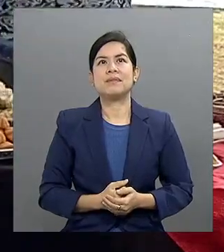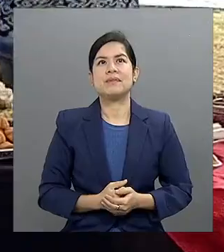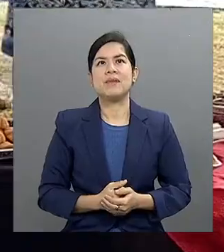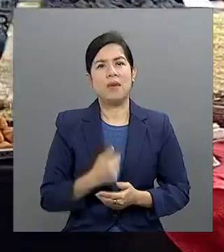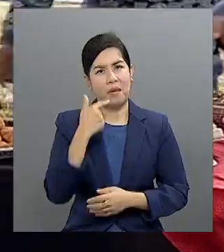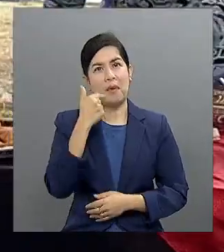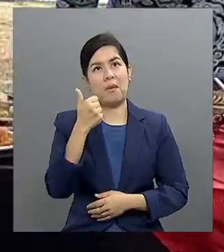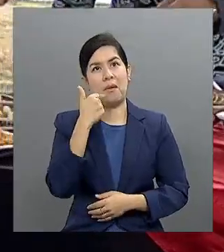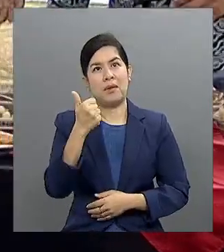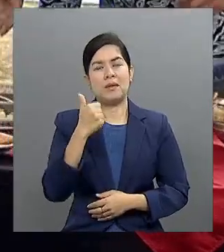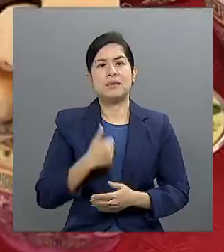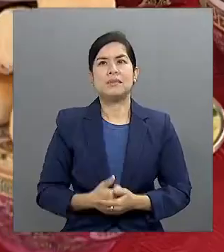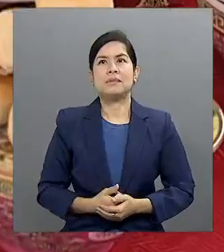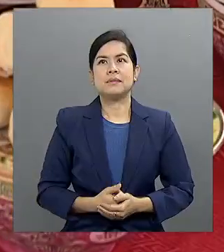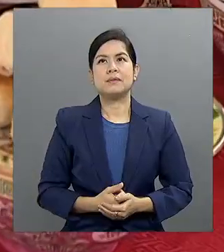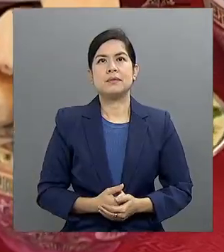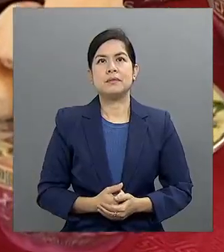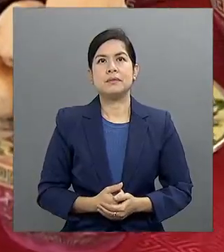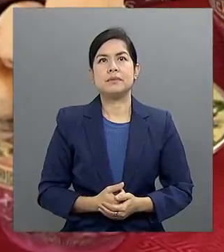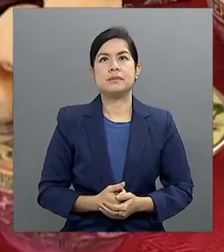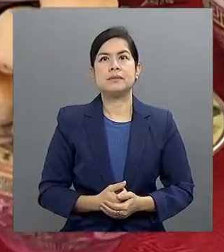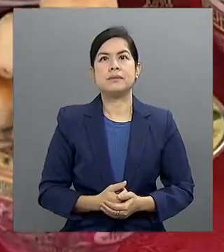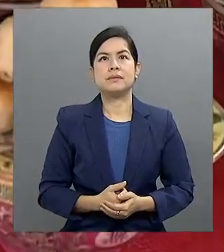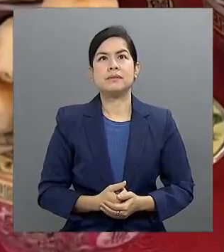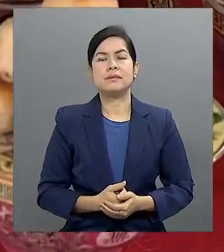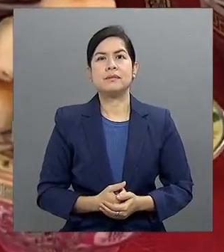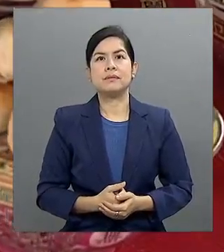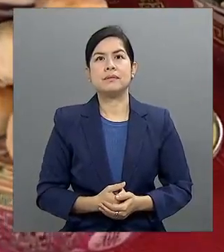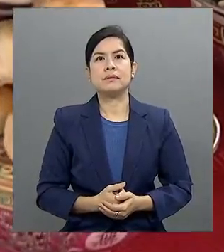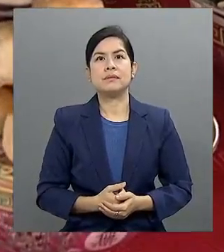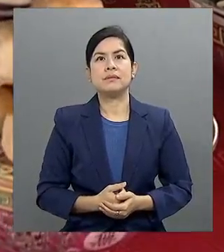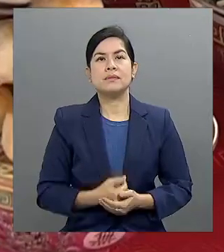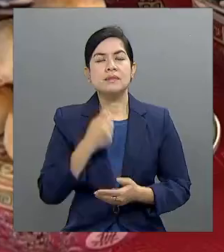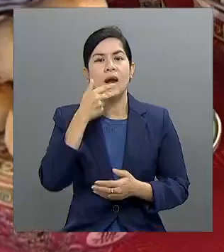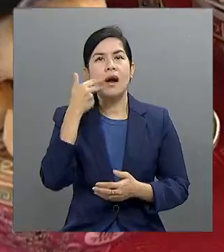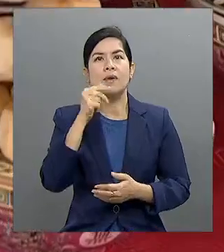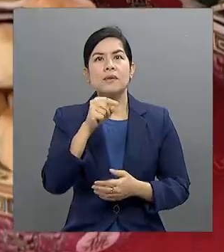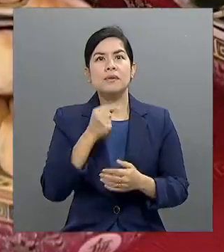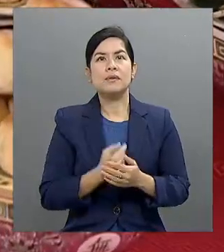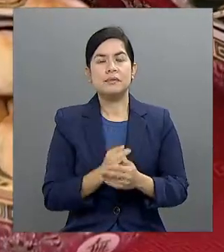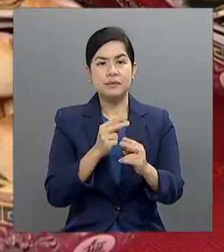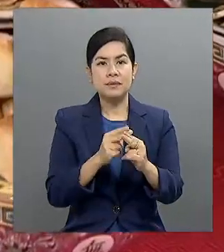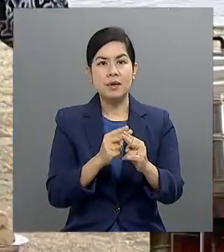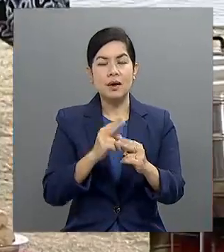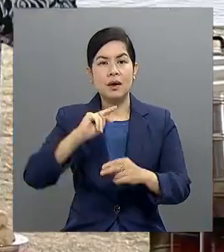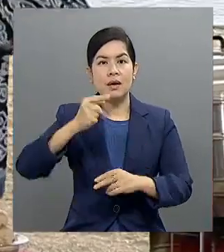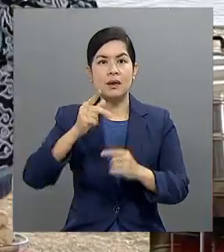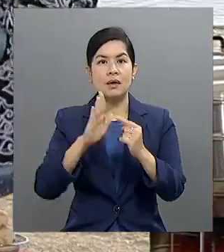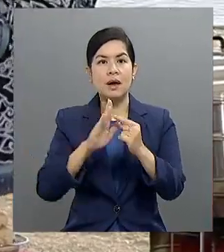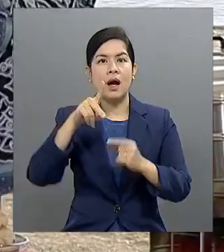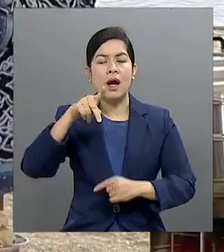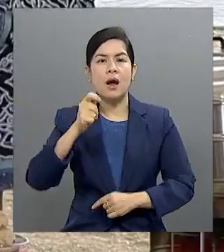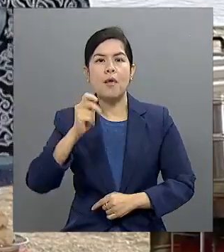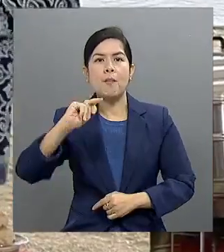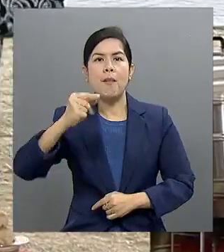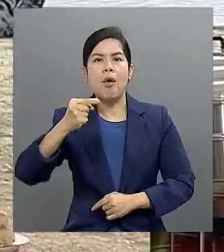ครับ ครับ คุณสวินครับ ครับไอ้นี่ครับไอ้นี่ก็เป็นขนมงาพองนะครับ ขออนุญาตนะฮะ หรือหมอเหลานะครับก็คือครับ เป็น